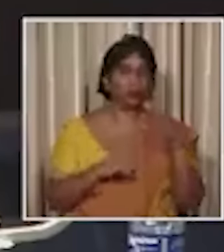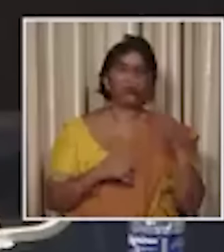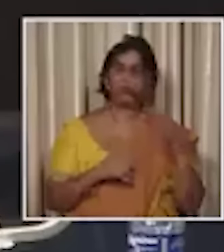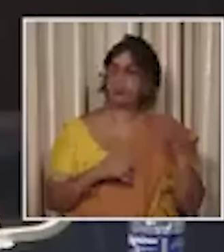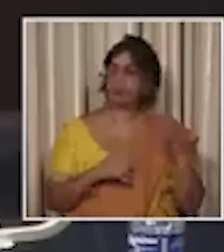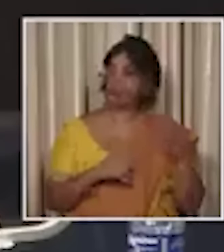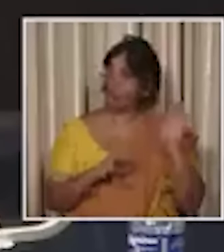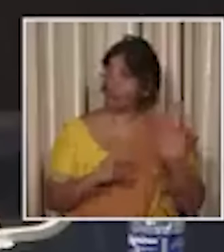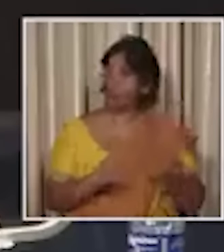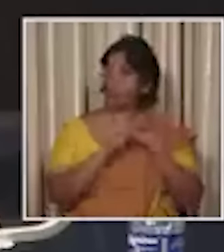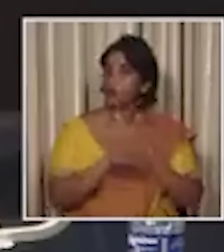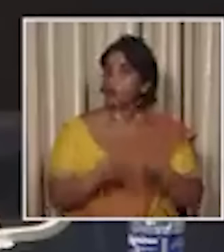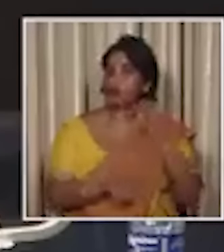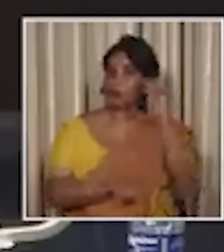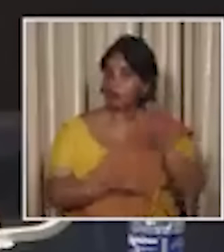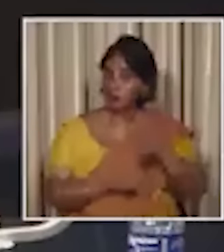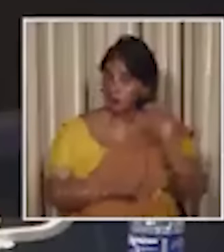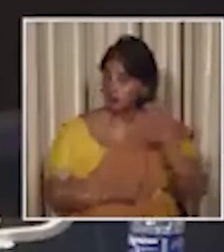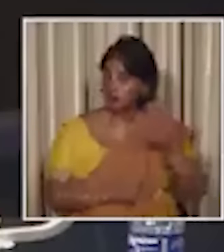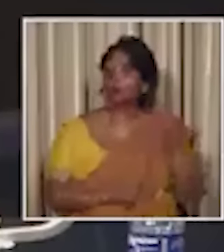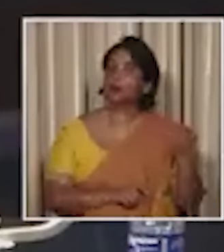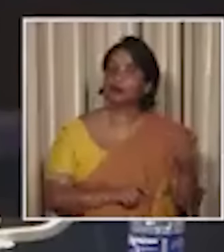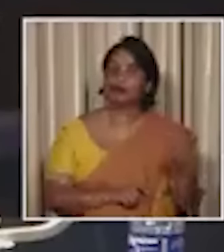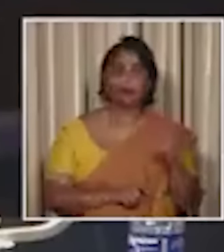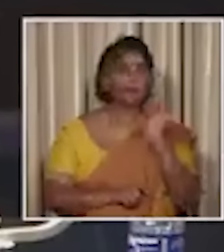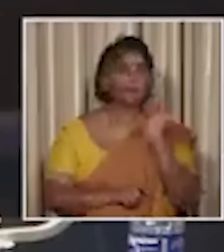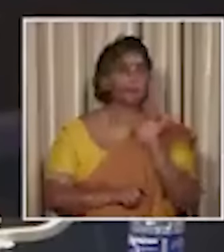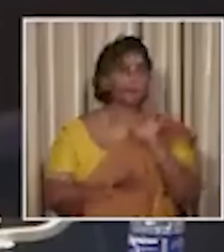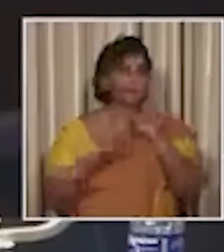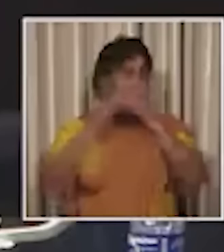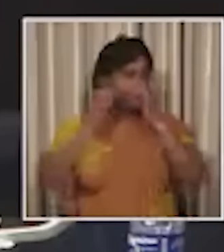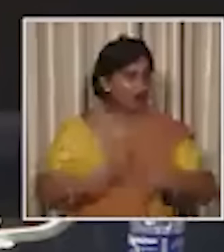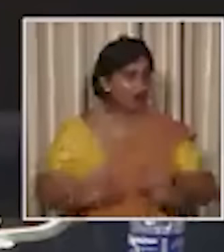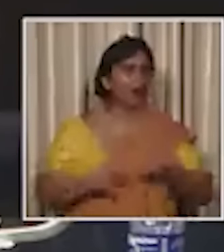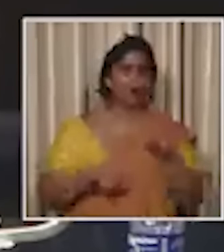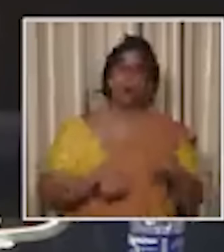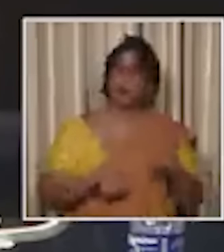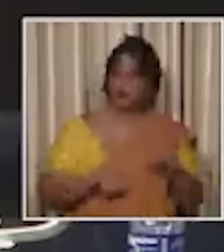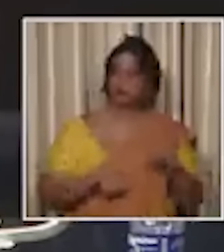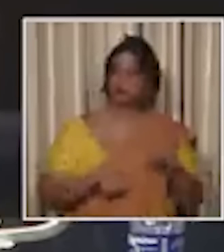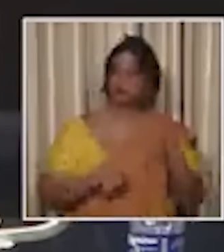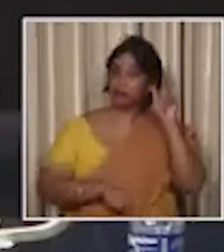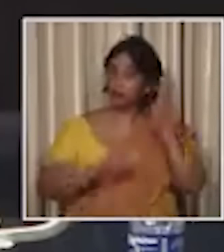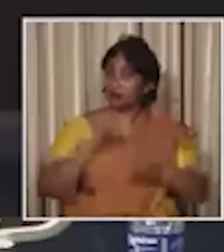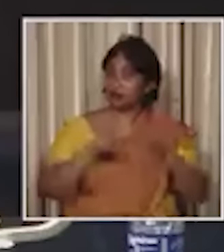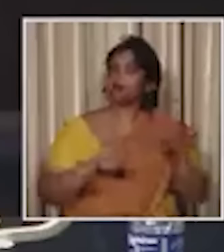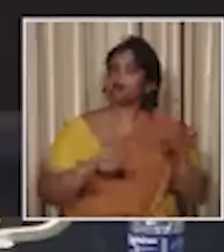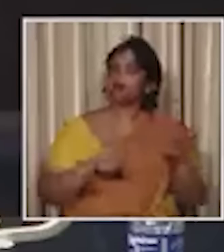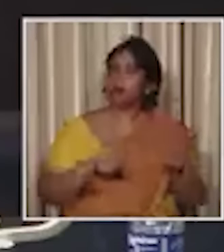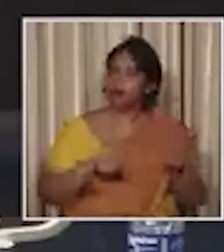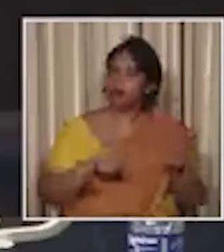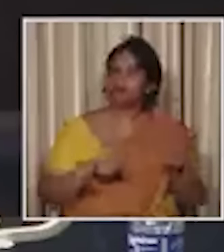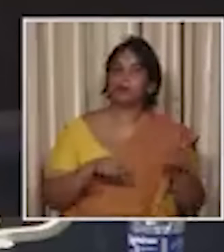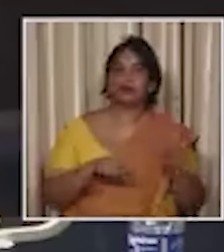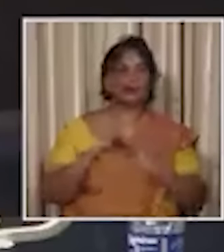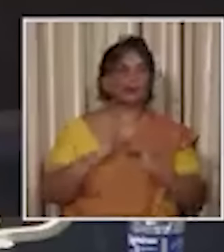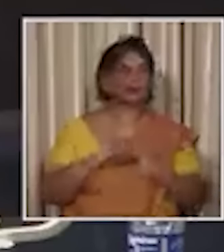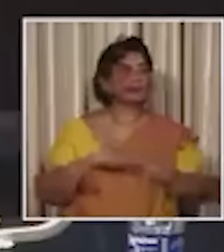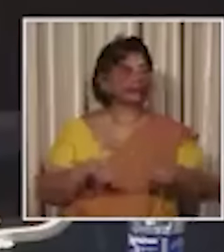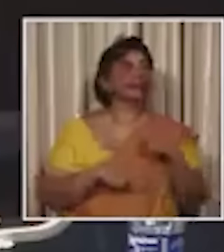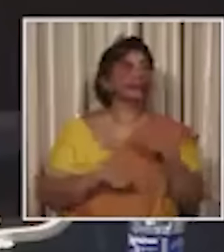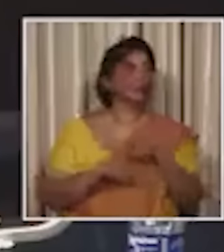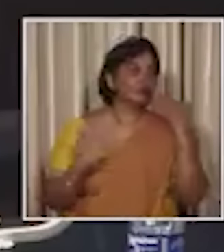கேள்வியாக கேட்டுக்கொள்ள விரும்புகிறேன். அவைத்தலைவர் அவர்களே, கடந்த 12ஆம் தேதி சம்பூரிலே கஞ்சி காட்சியமைக்காக கோ ஆலயம் ஒன்றிலே,